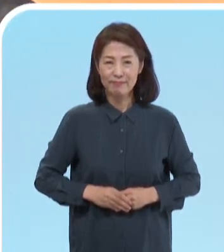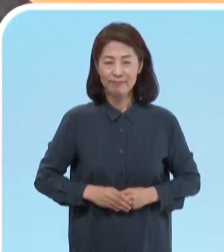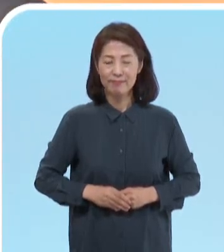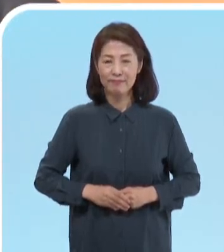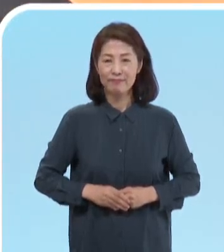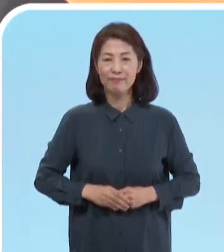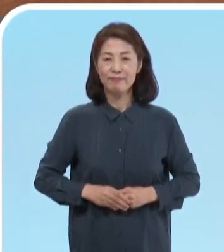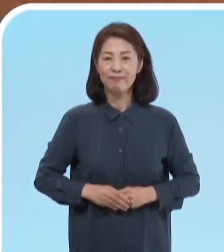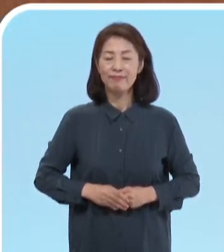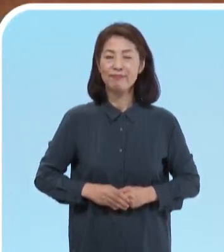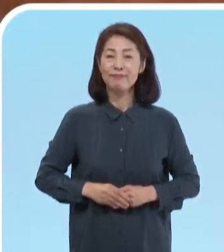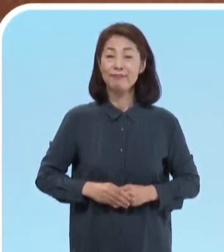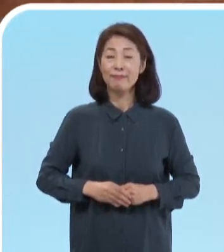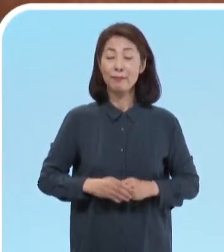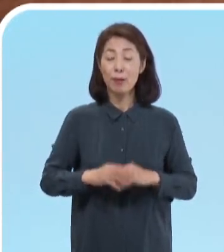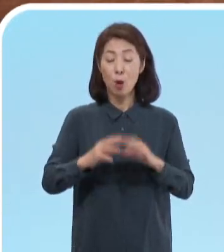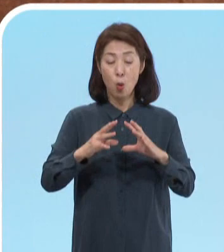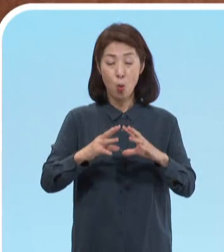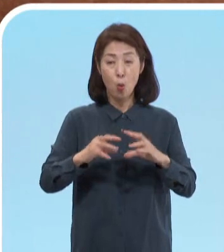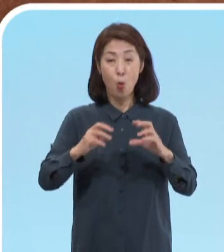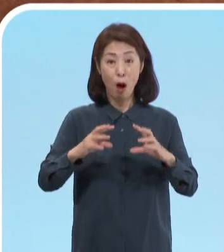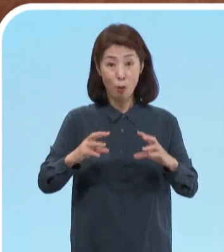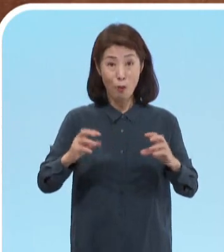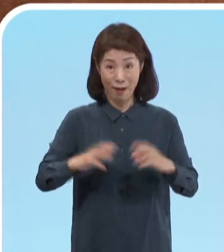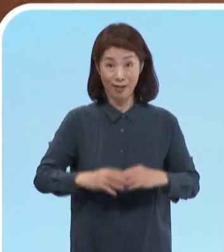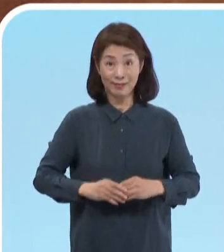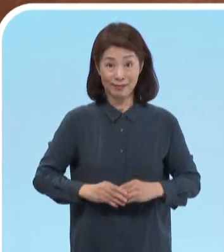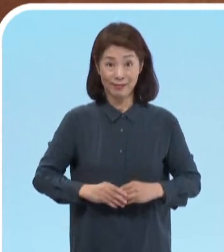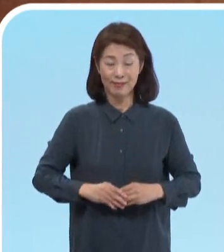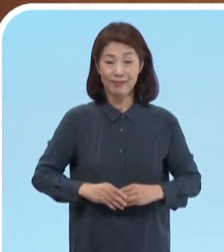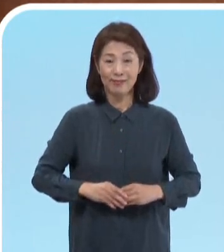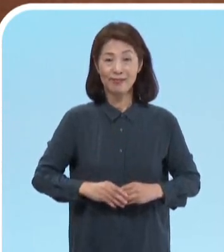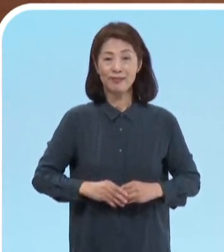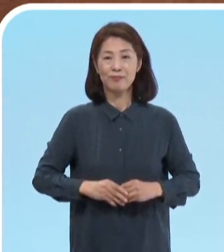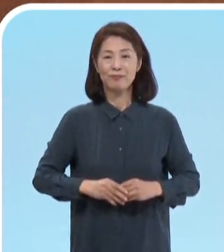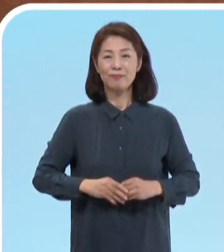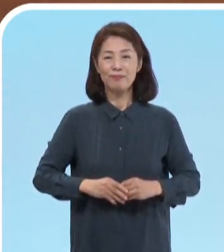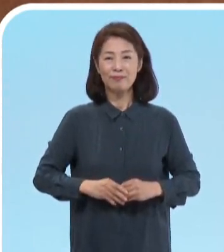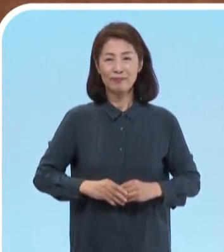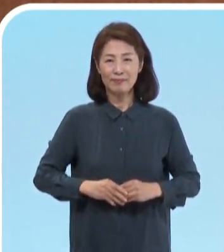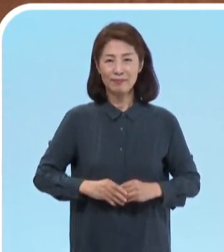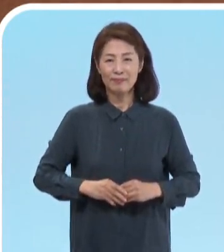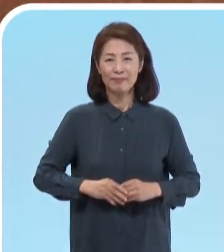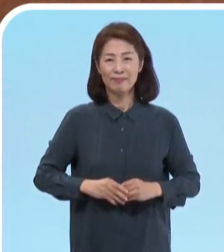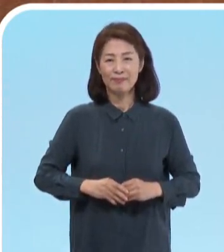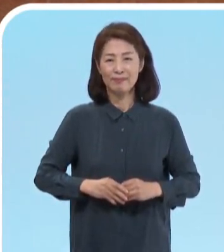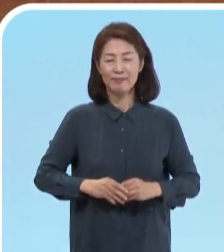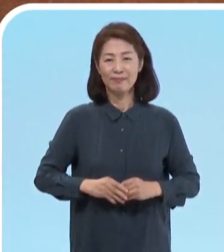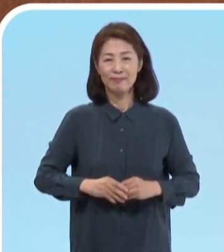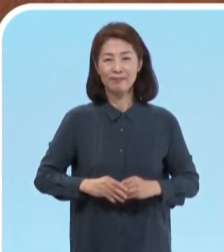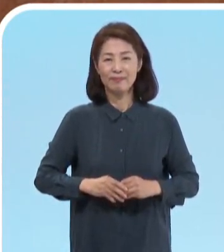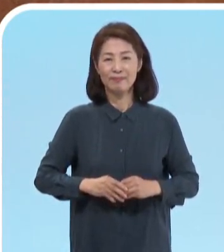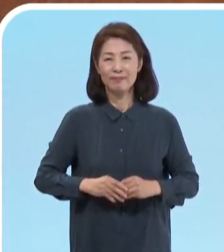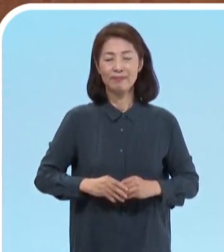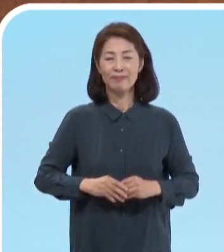る。 もうめちゃくちゃふわふわ。プルプルふわふわです。